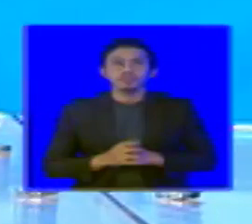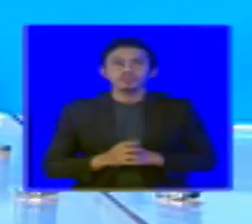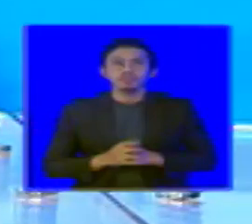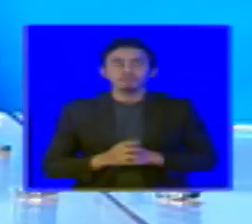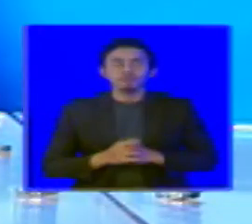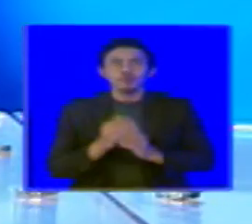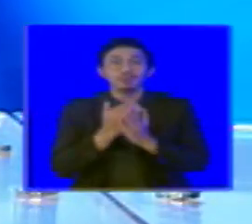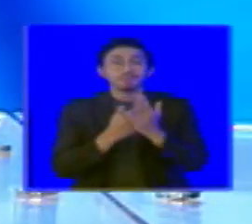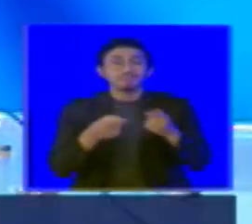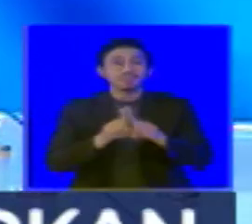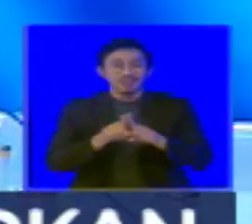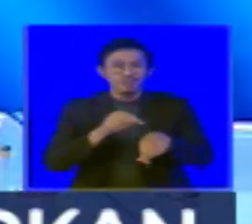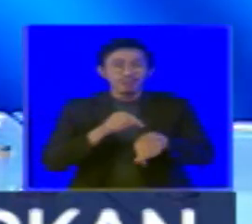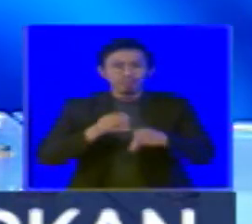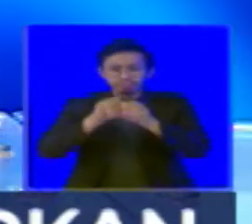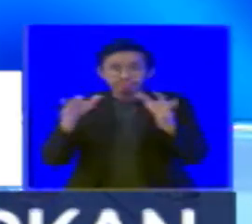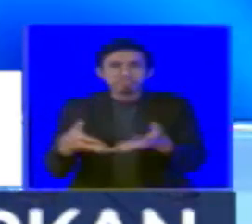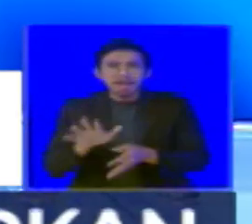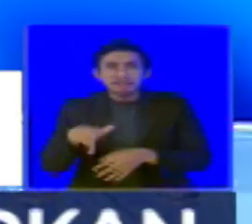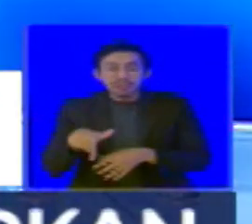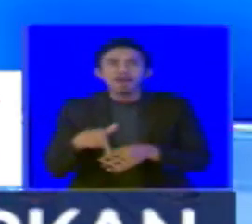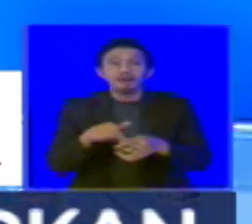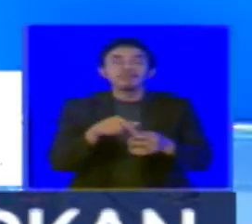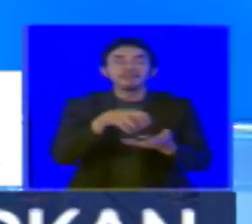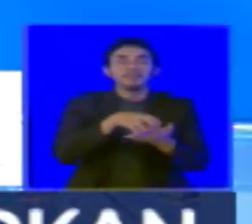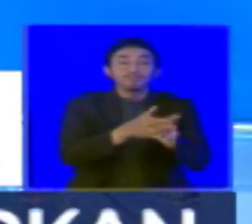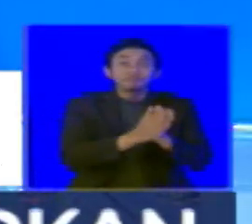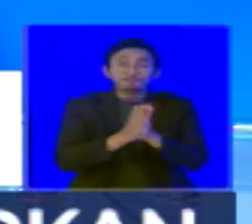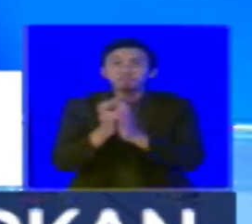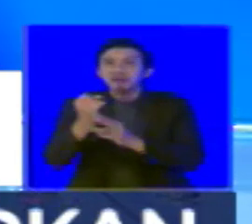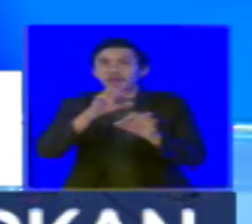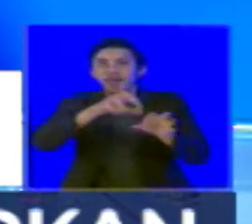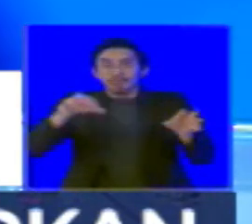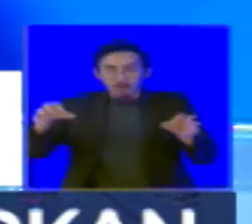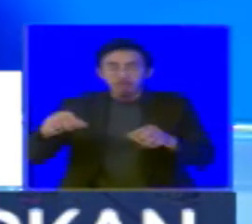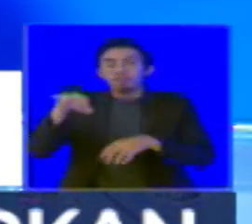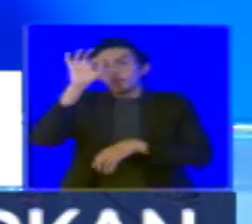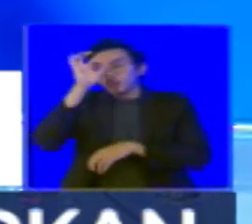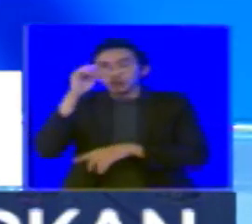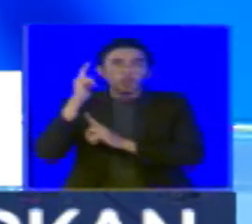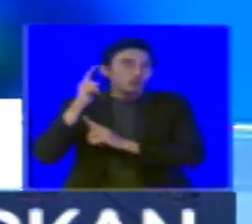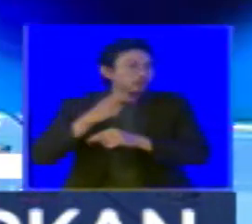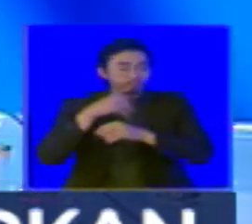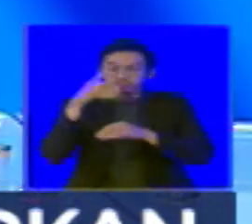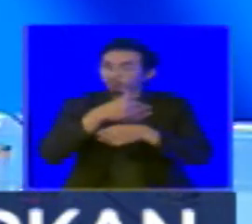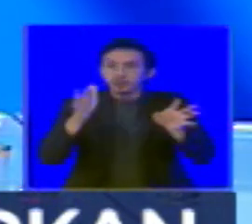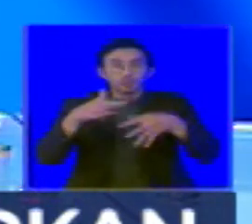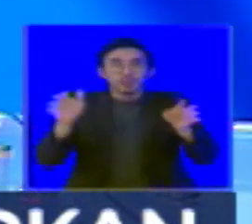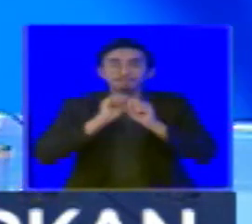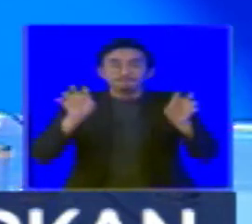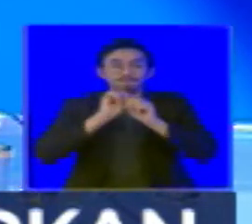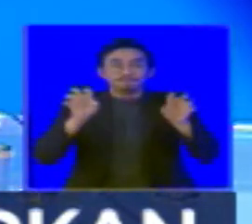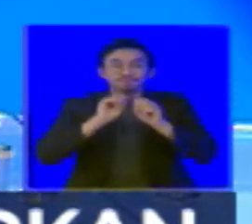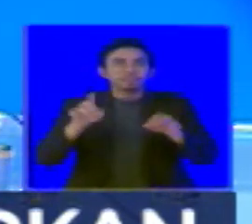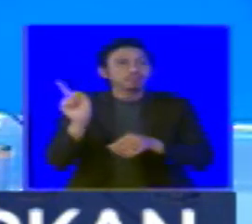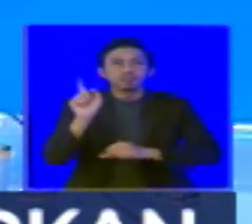Mirsa nekat menggelar hajatan di saat pandemi corona, resepsi pernikahan di sejumlah daerah diubarkan oleh aparat TNI Polri. Imbauan tidak mengadakan kegiatan